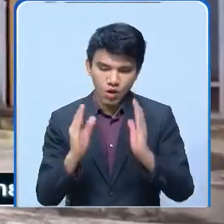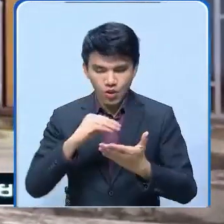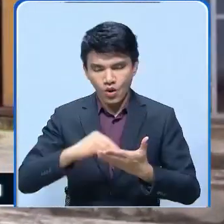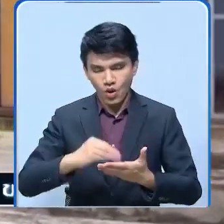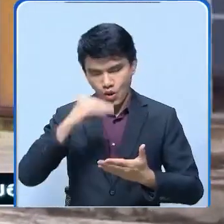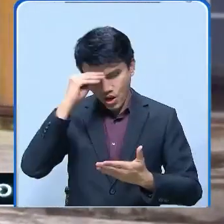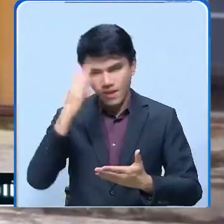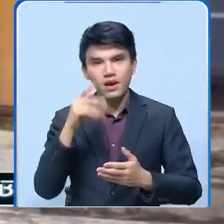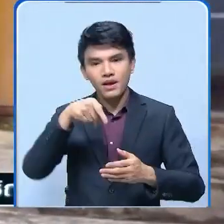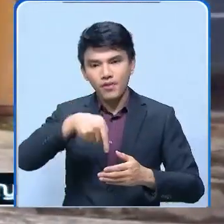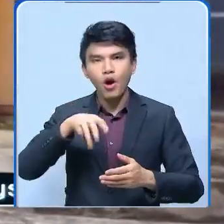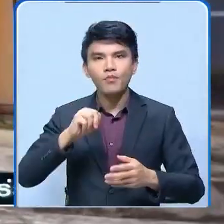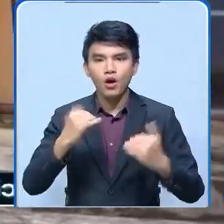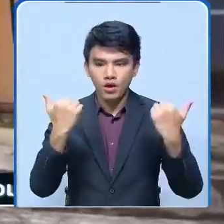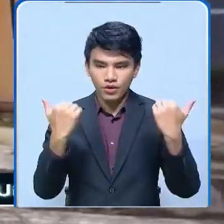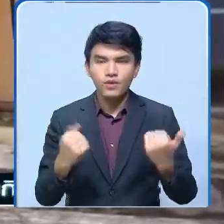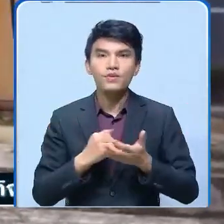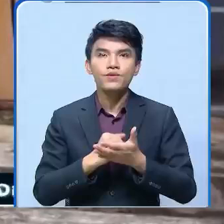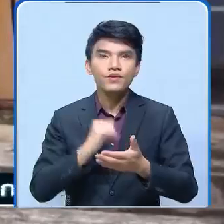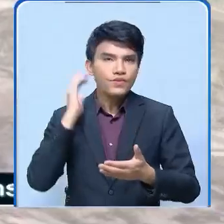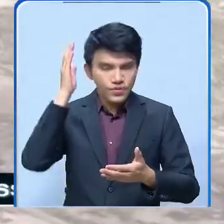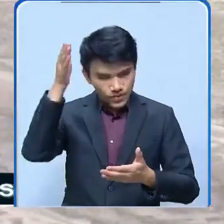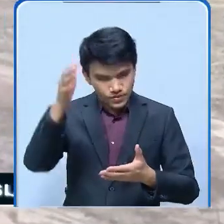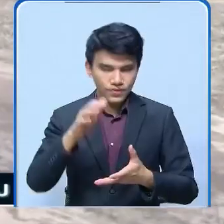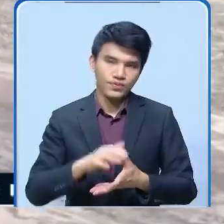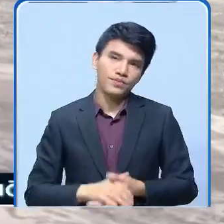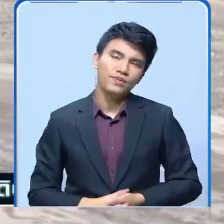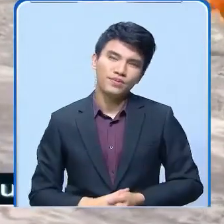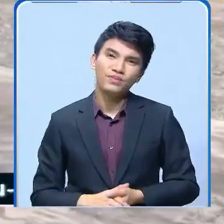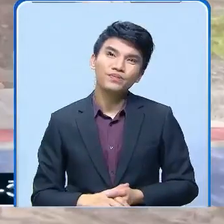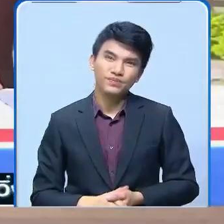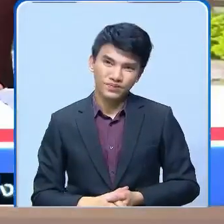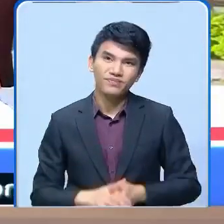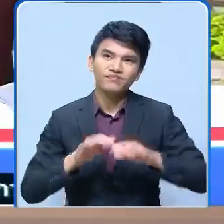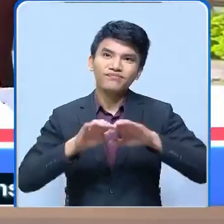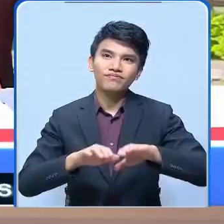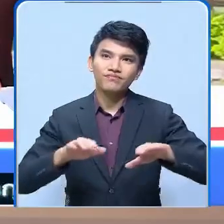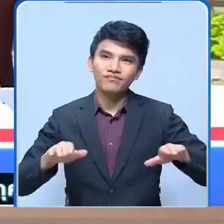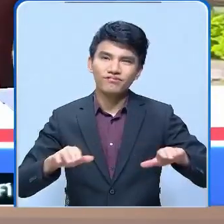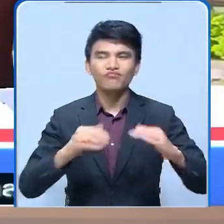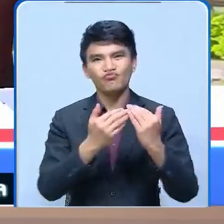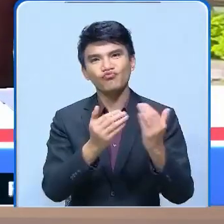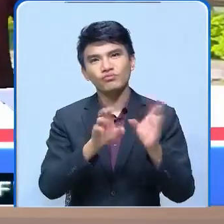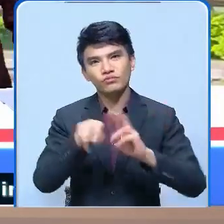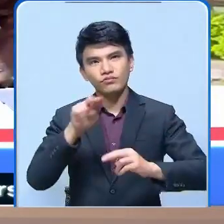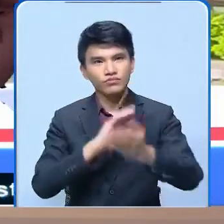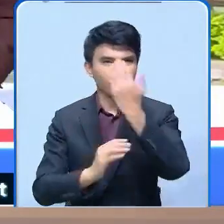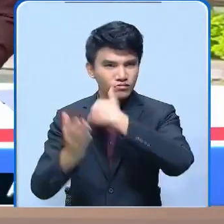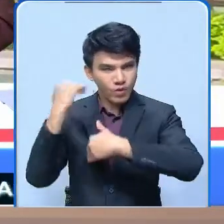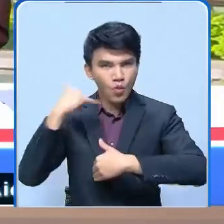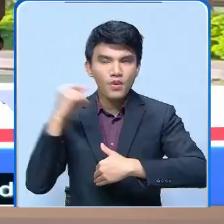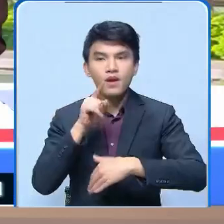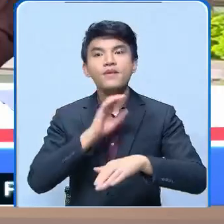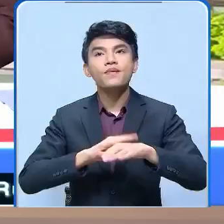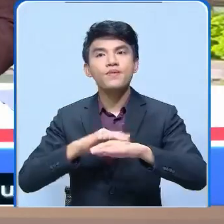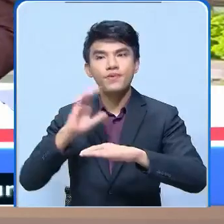สือทางพม.ก็จะให้การช่วยเหลือต่อไปนะคะ จริงๆเนี่ยเนาะก็ต้องให้ครอบครัวช่วยกันดูแลถ้ามีประวัติขนาดนี้ก็ต้องแจ้งเตือน